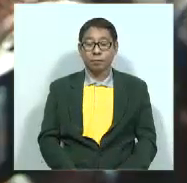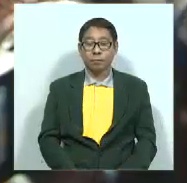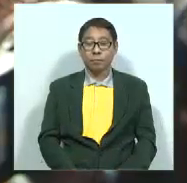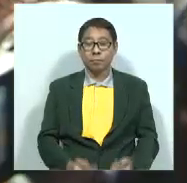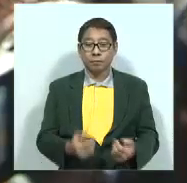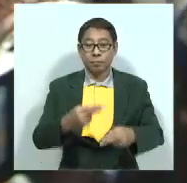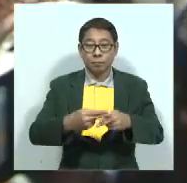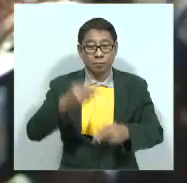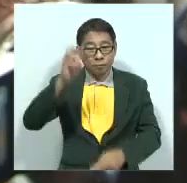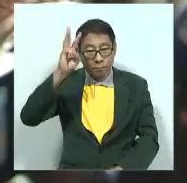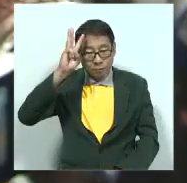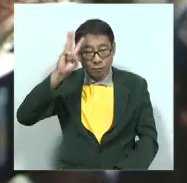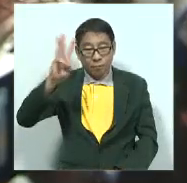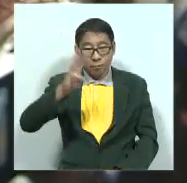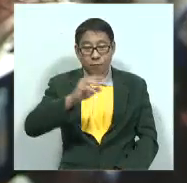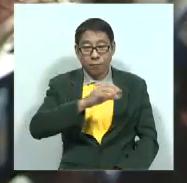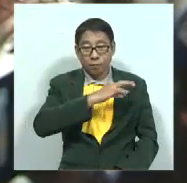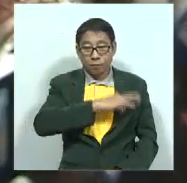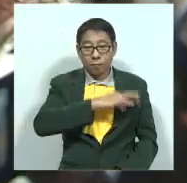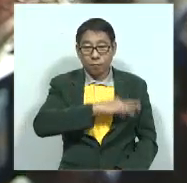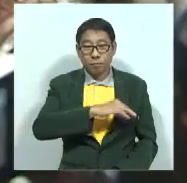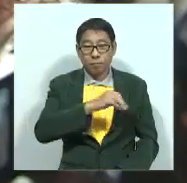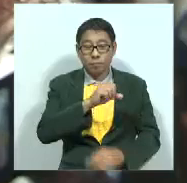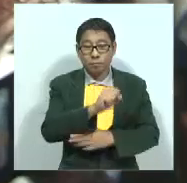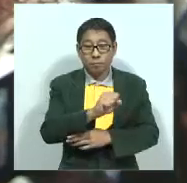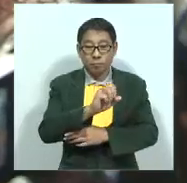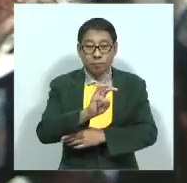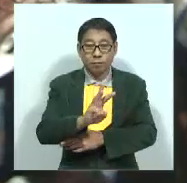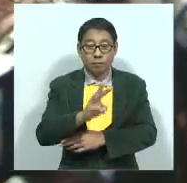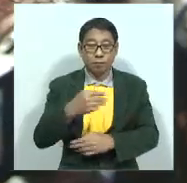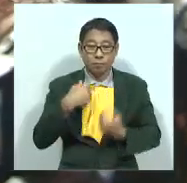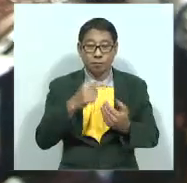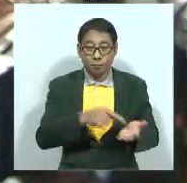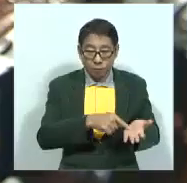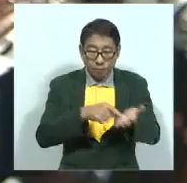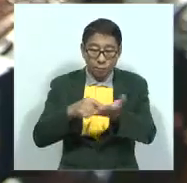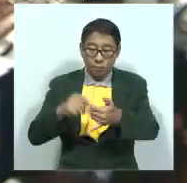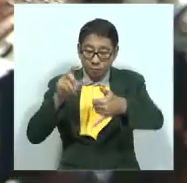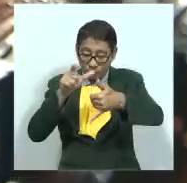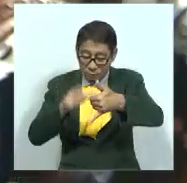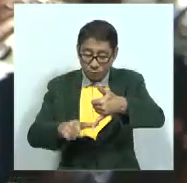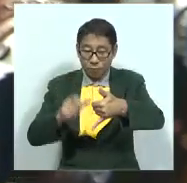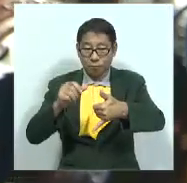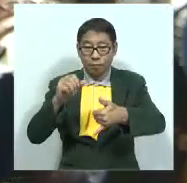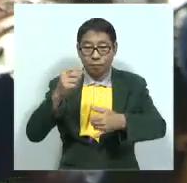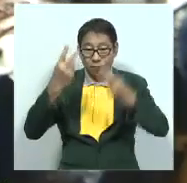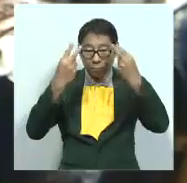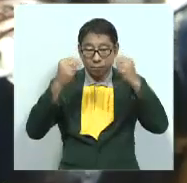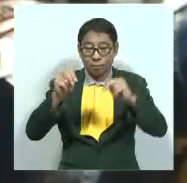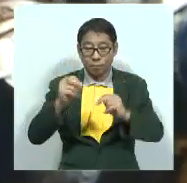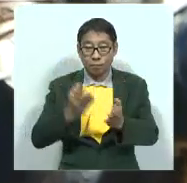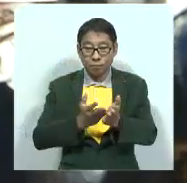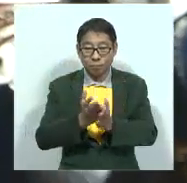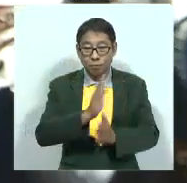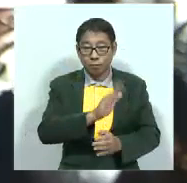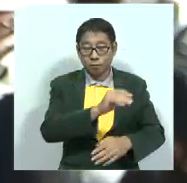ขณะที่นายวัญชัยสอนสิริสมาชิกวุฒิสภาก็มองนะคะว่าการยื่นเรื่องตรวจสอบคุณสมบัตินายกรัฐมนตรีเป็นสิทธิ